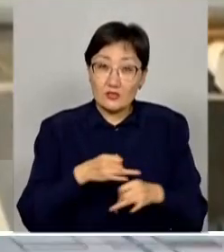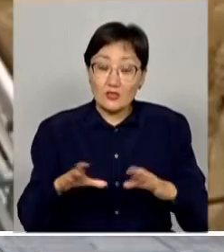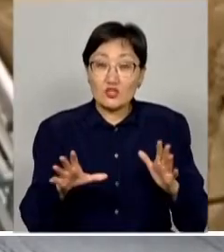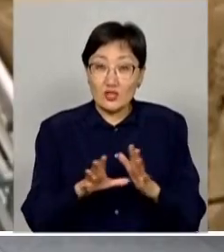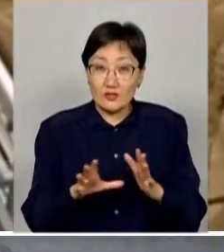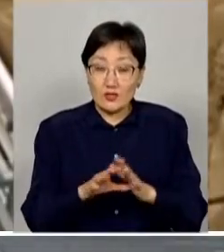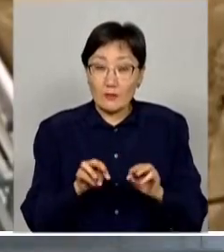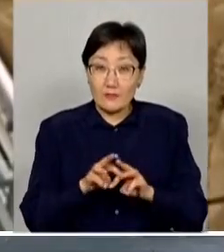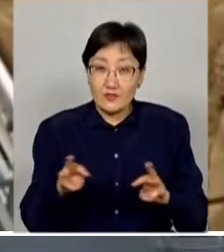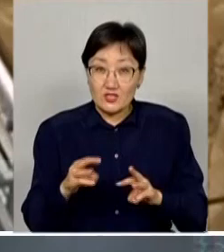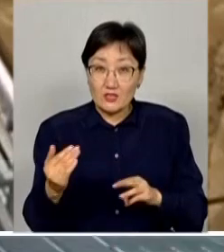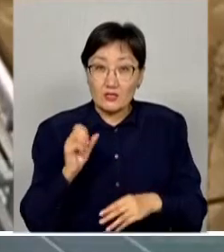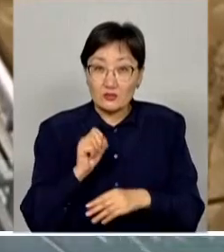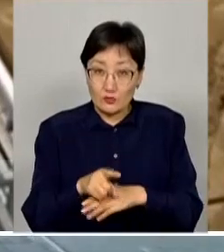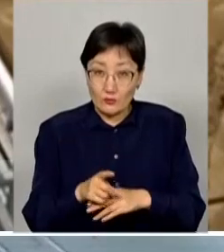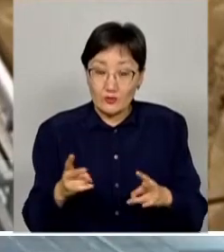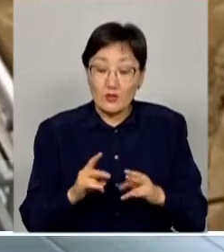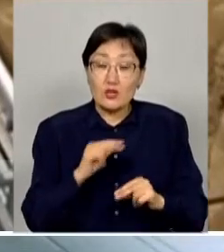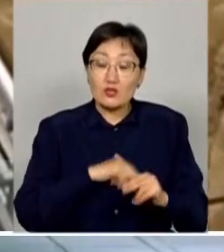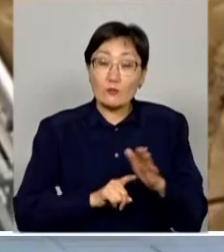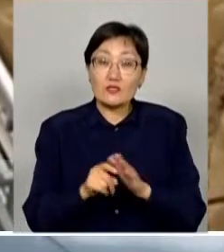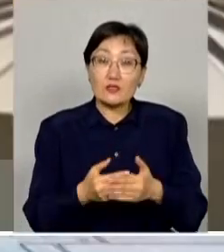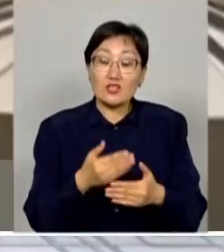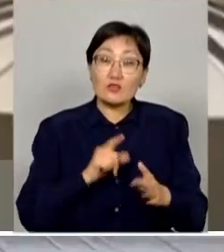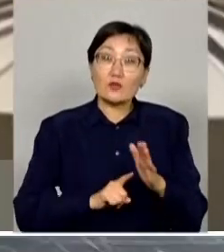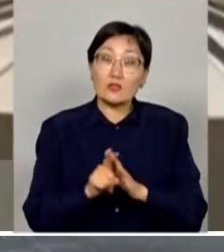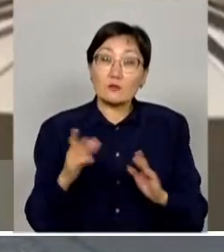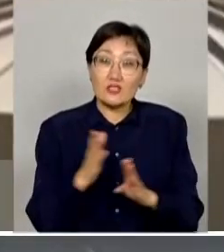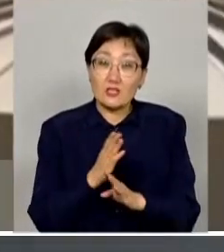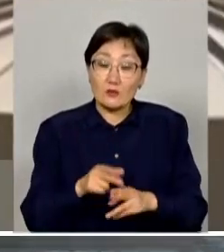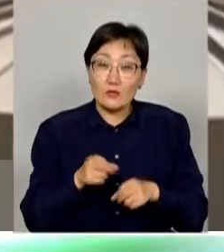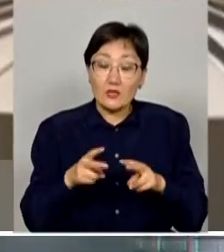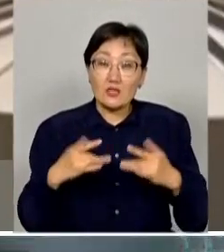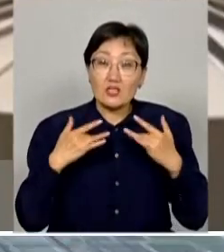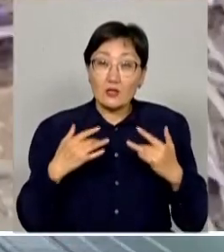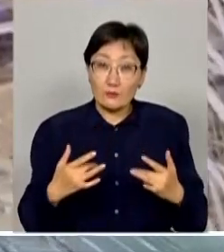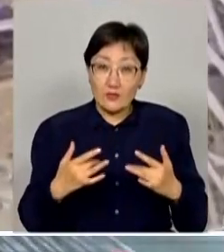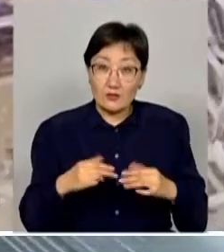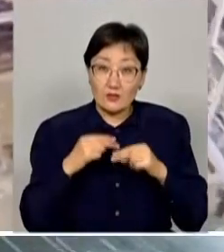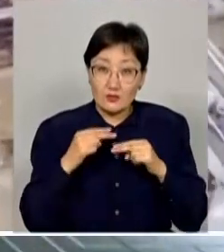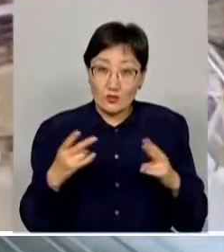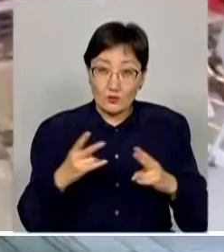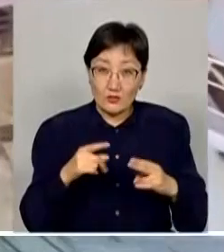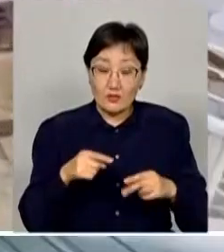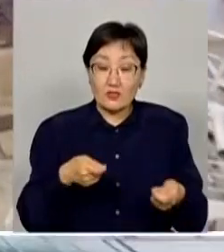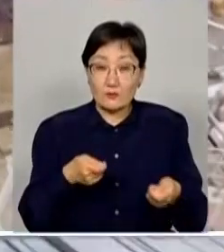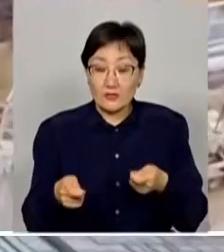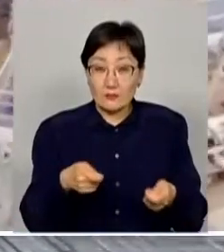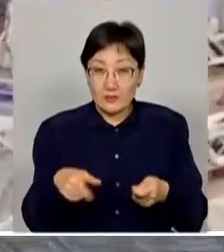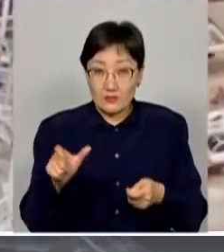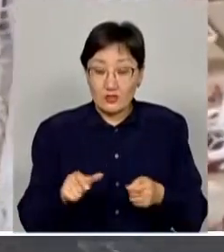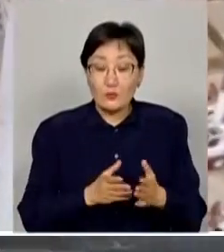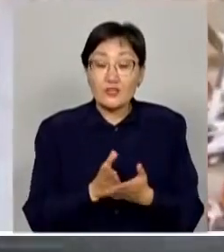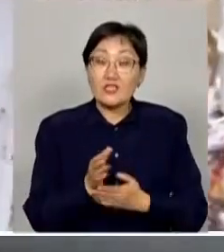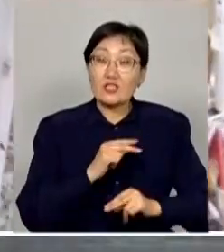энергетика министрлігіне жүктеді. Іске кіріспес бұрын алдымен экологиялық қауіпсіздік талаптарын ескеру керек деді мемлекет басшысы.